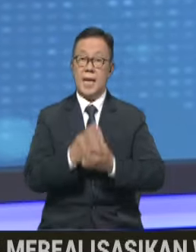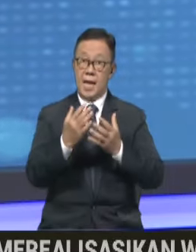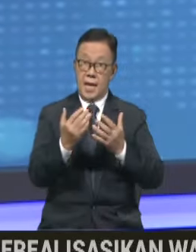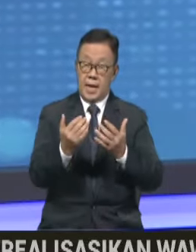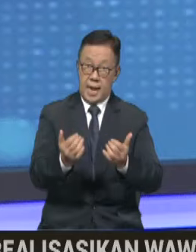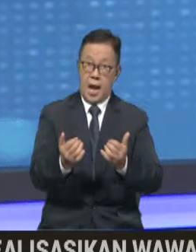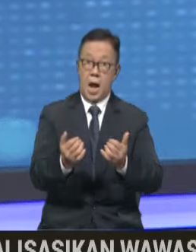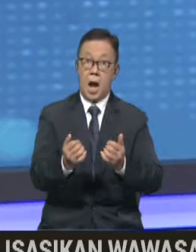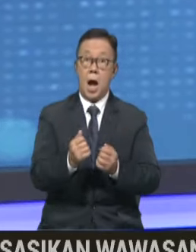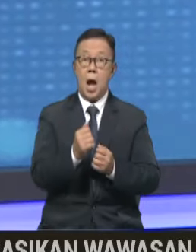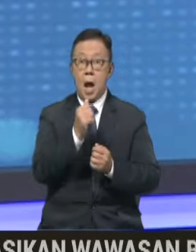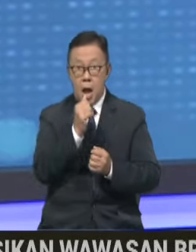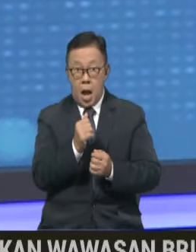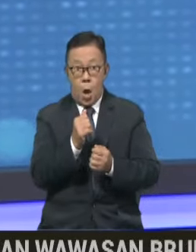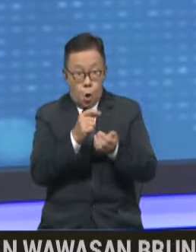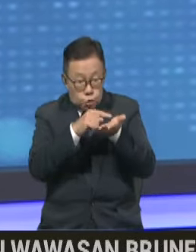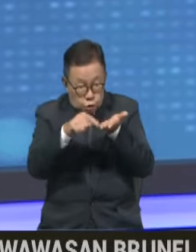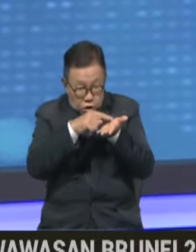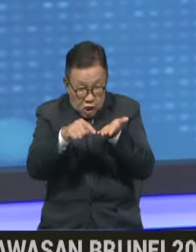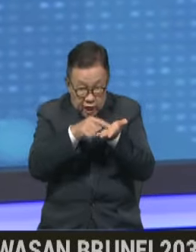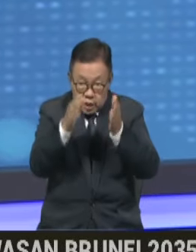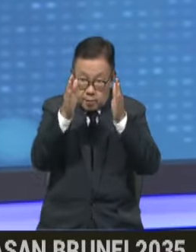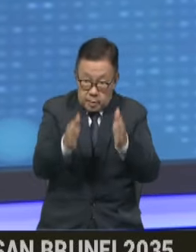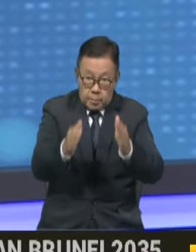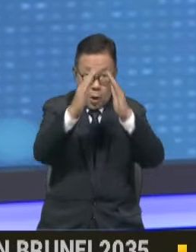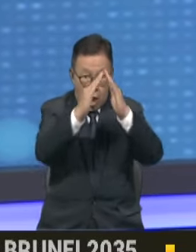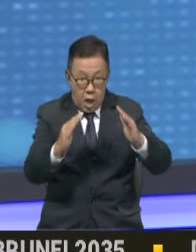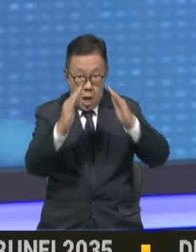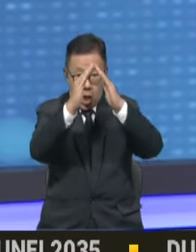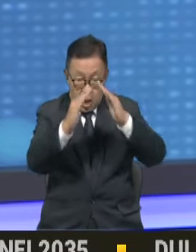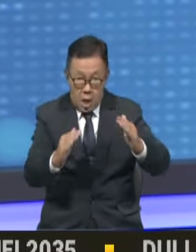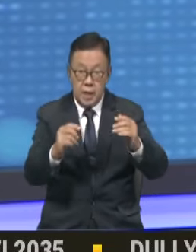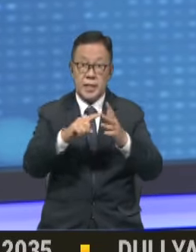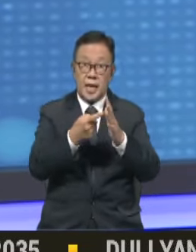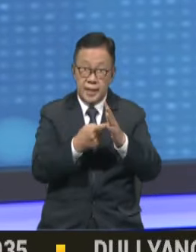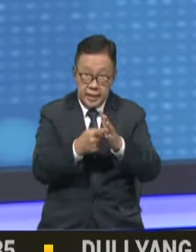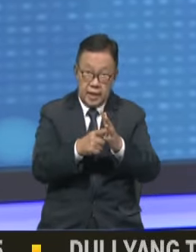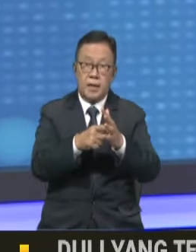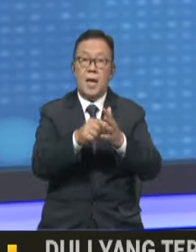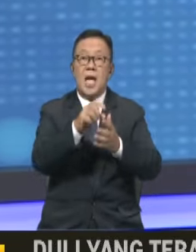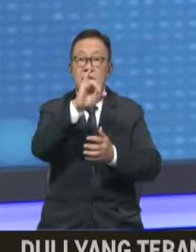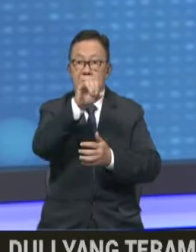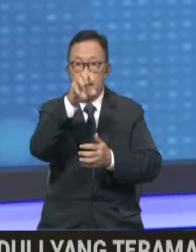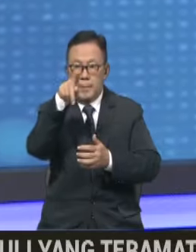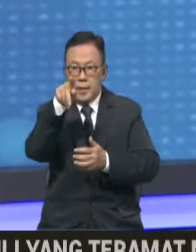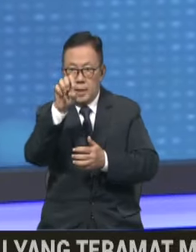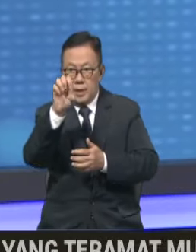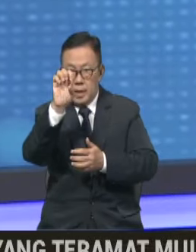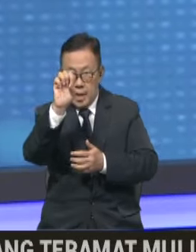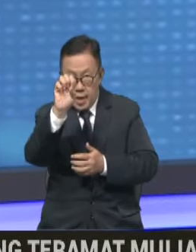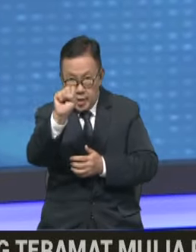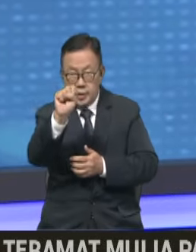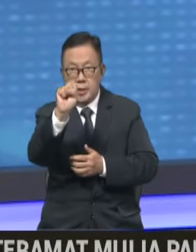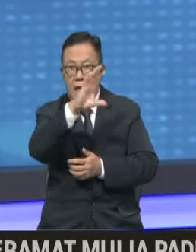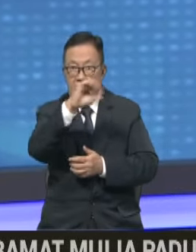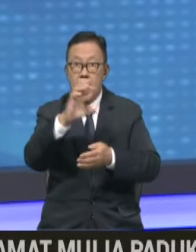Penyenaraian tempat kediaman House Listing yang dikendalikan oleh Jabatan Perancangan Ekonomi dan Statistik JPES, Kementerian